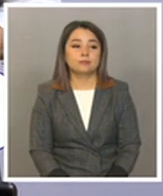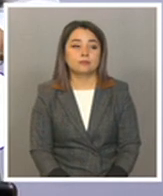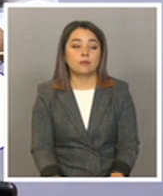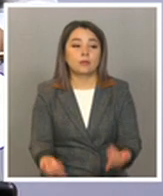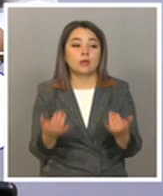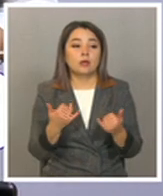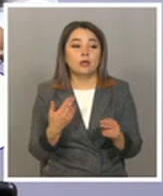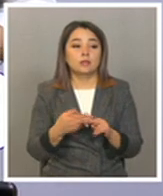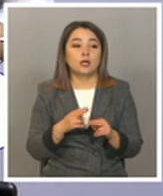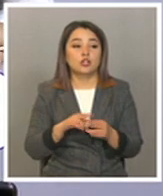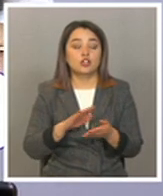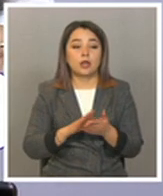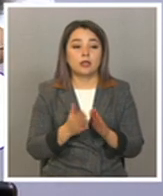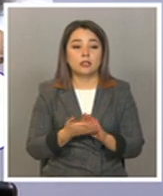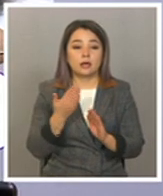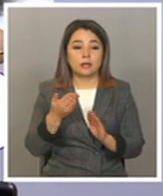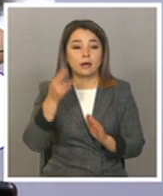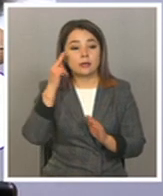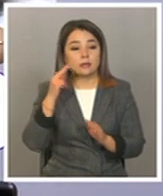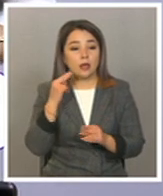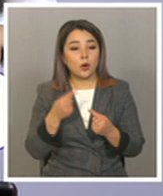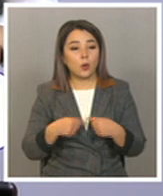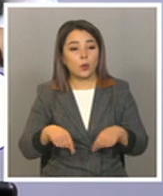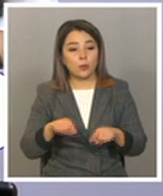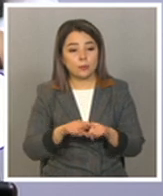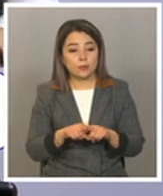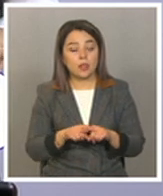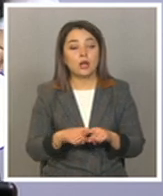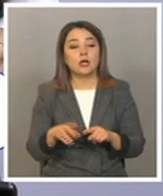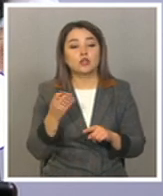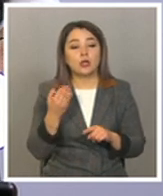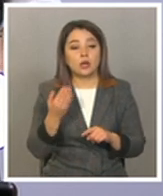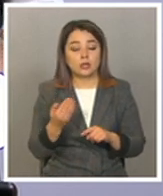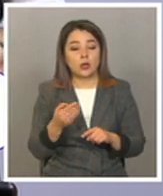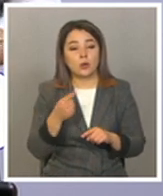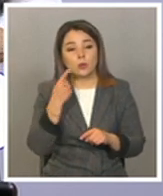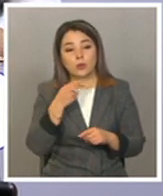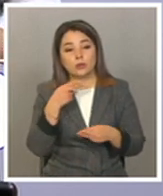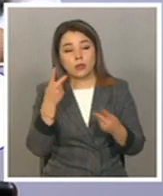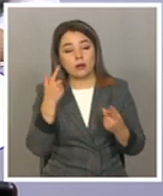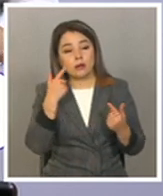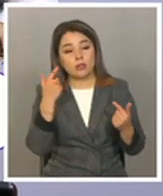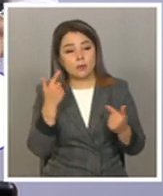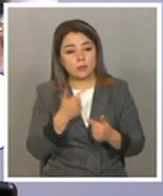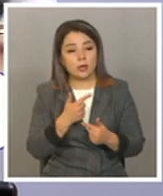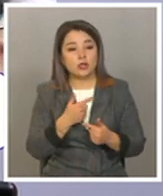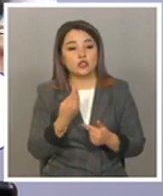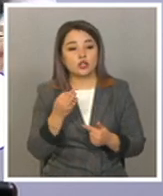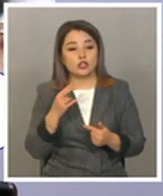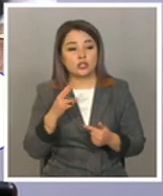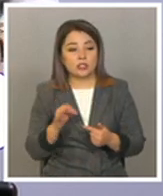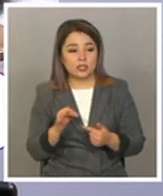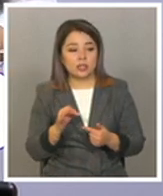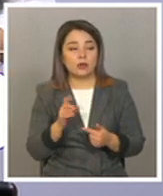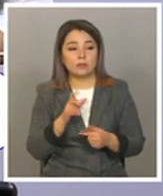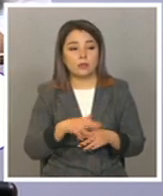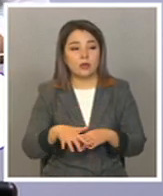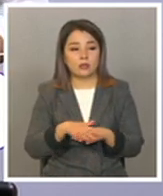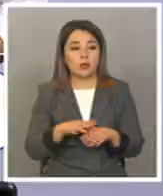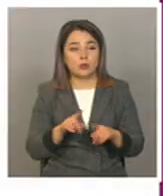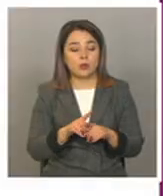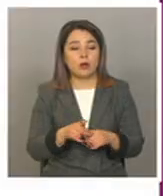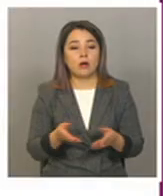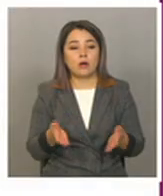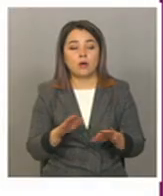осы жағдайлар Қытай қоғамын және де көзі ашық білімді шыншилерді бейжай